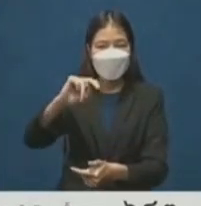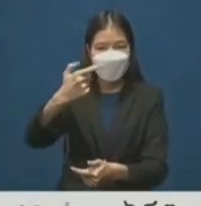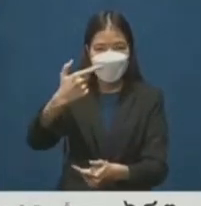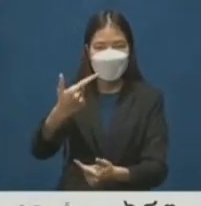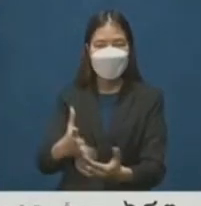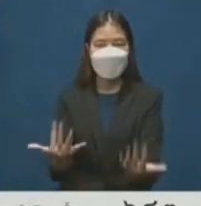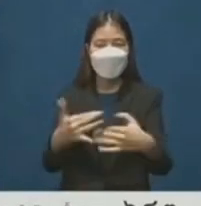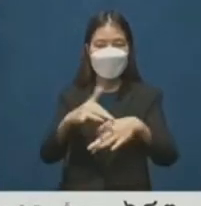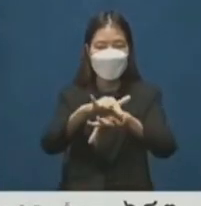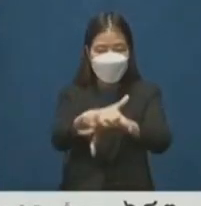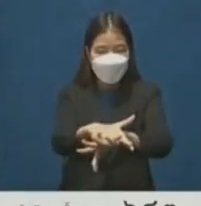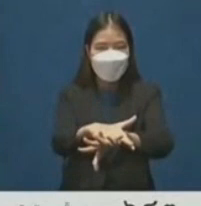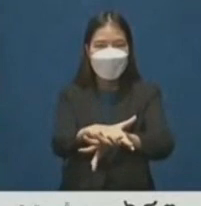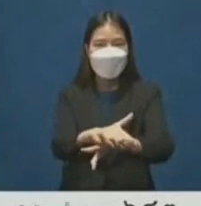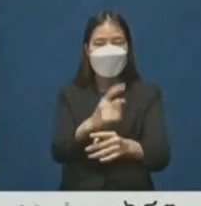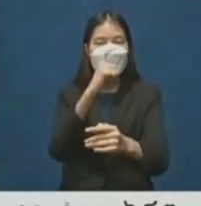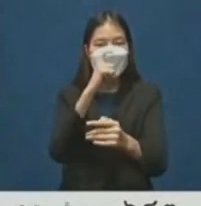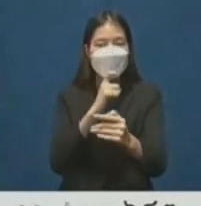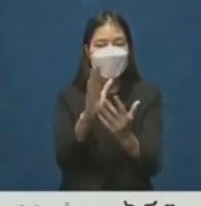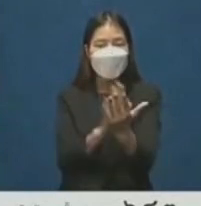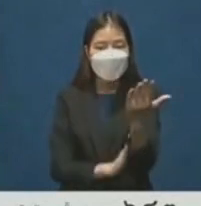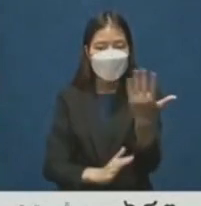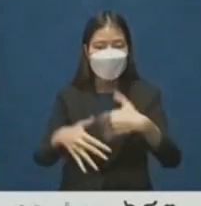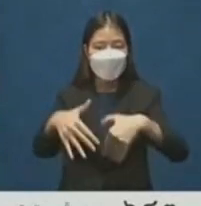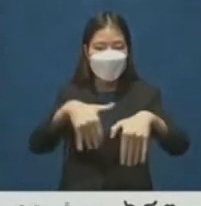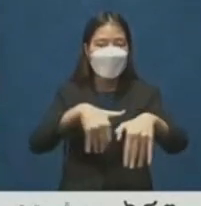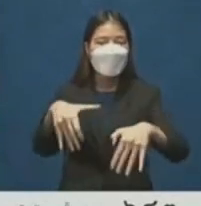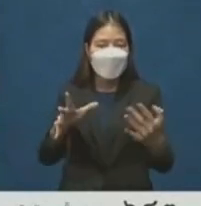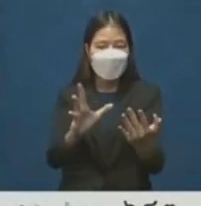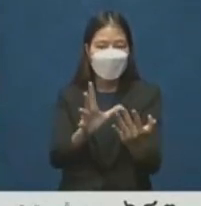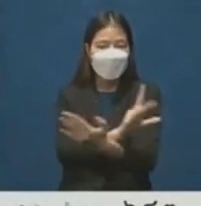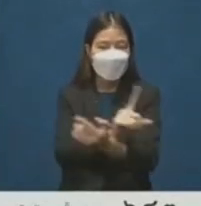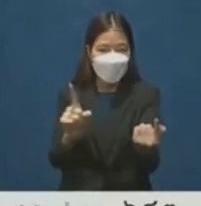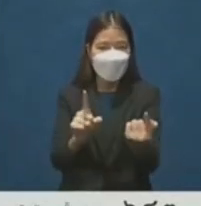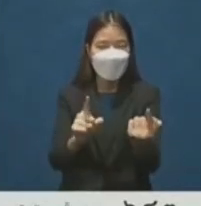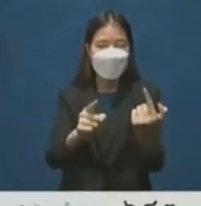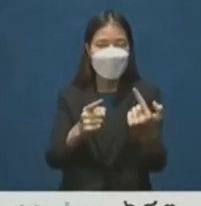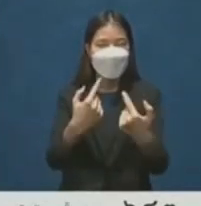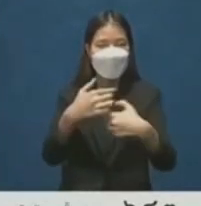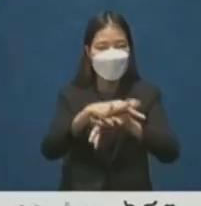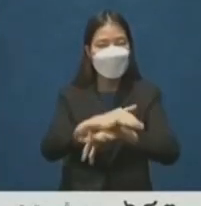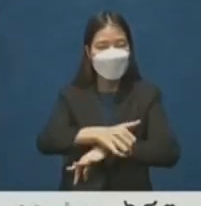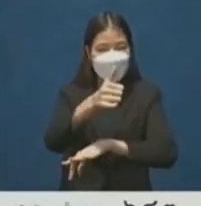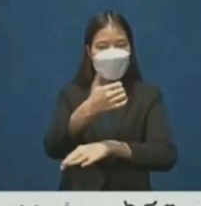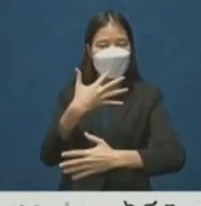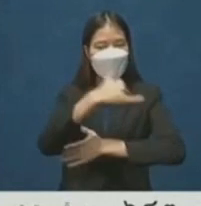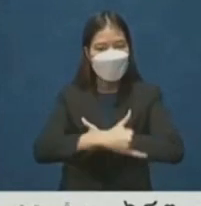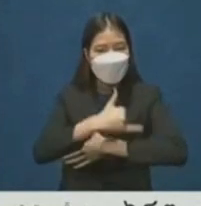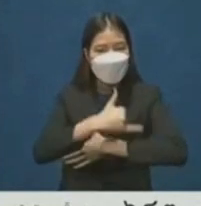ที่สามารถอยู่ร่วมกับผู้อื่นในสังคมไทยและสังคมโลกเนี่ยผมคิดว่าสิ่งที่มันขาดหายไปเนี่ยผมพยายามจะ